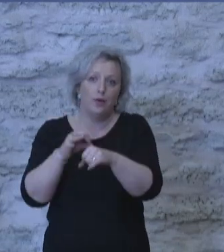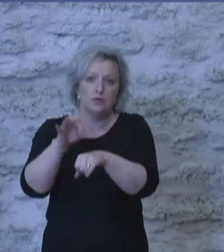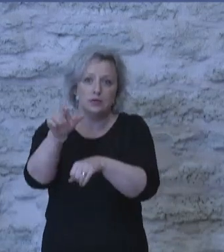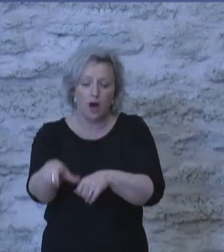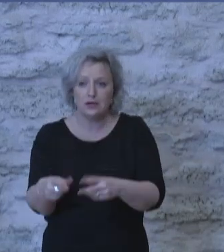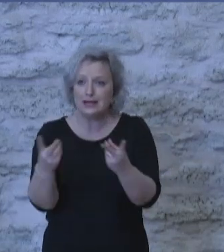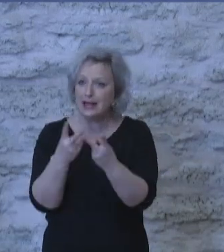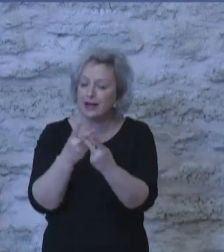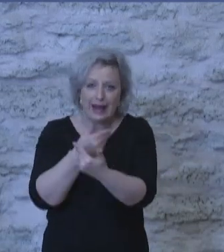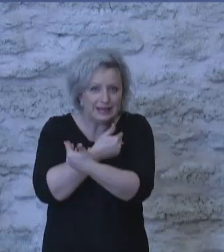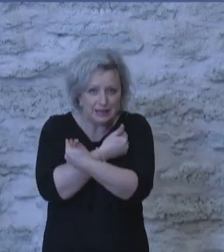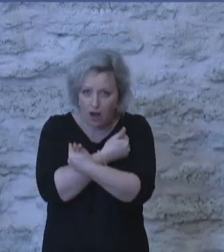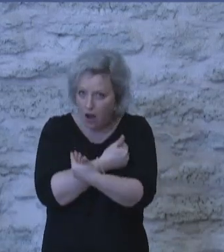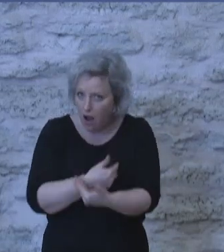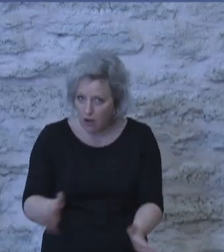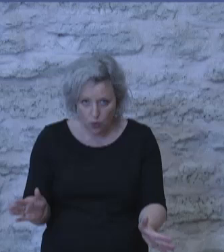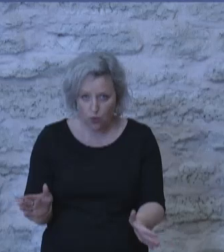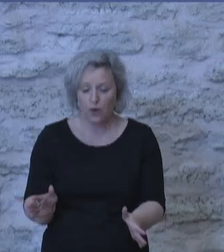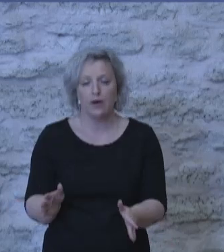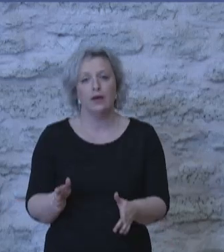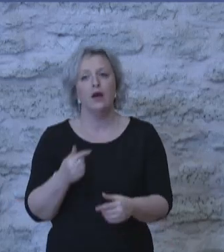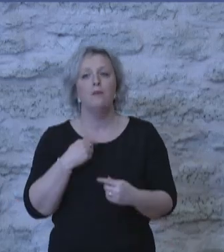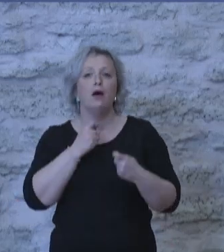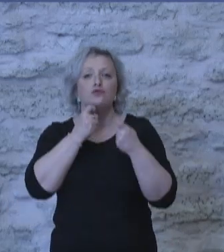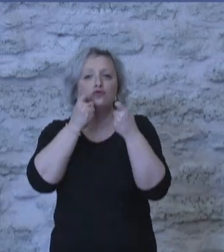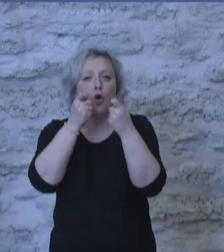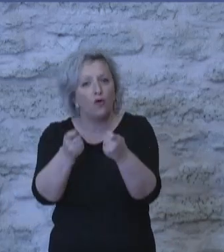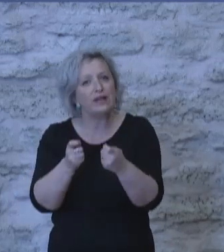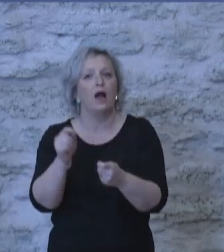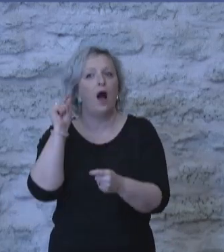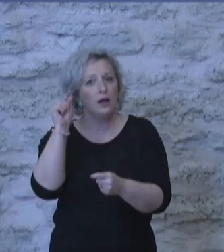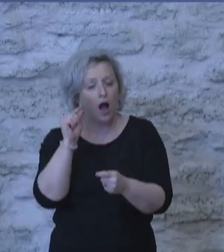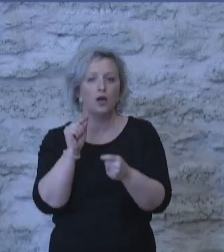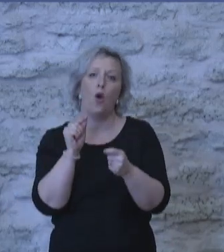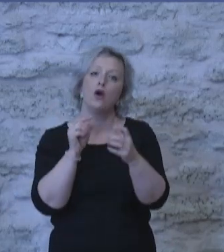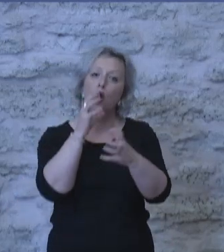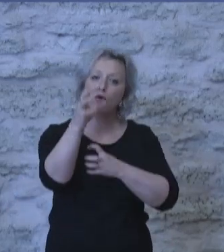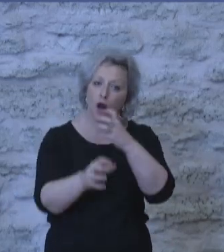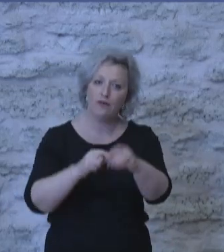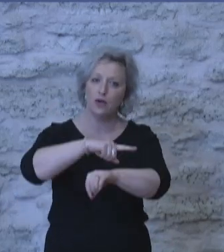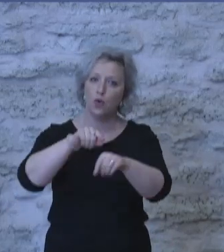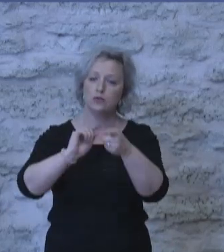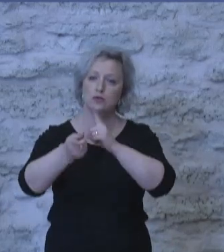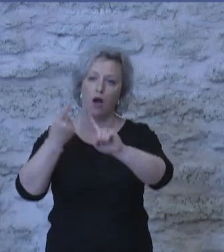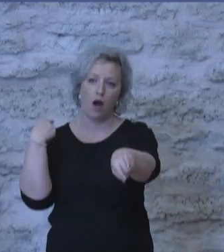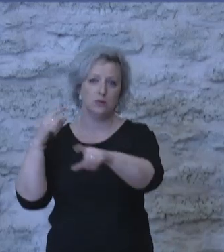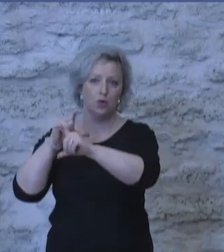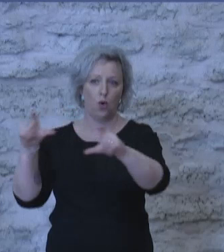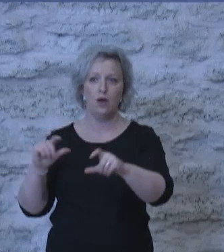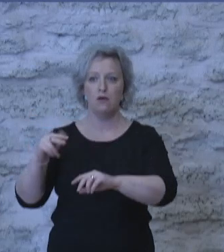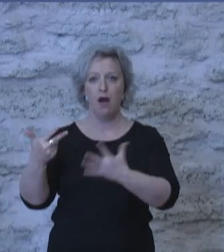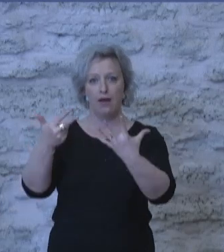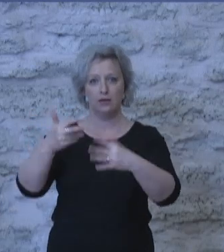ei saa niisugustest elementaarsetest asjastest aru, siis ma soovitan minna ajalooja geografiatundi kooli tagasi. Kaheksandas klassis juba